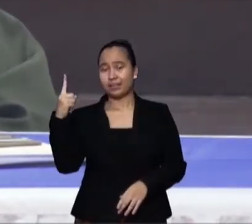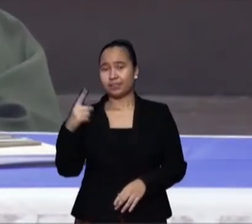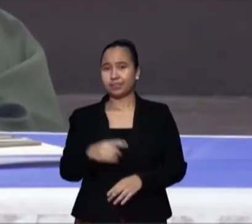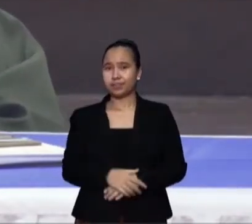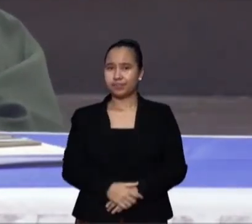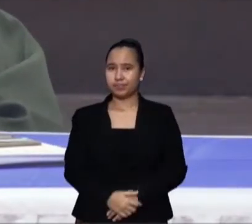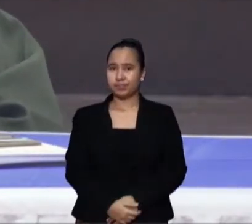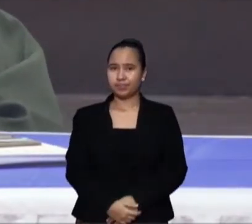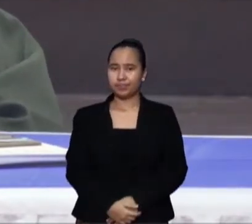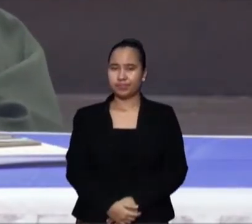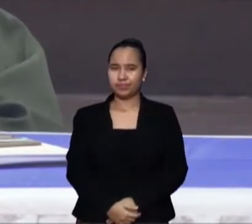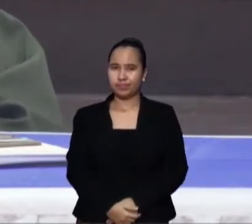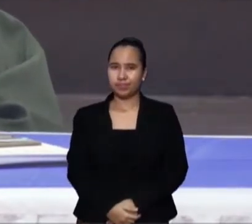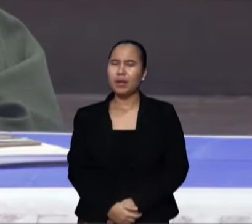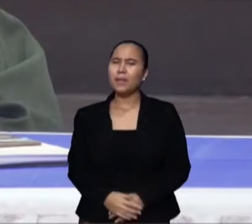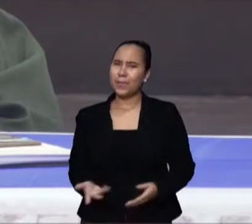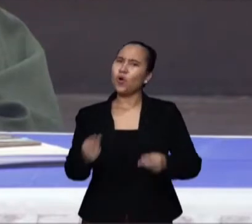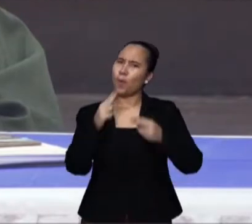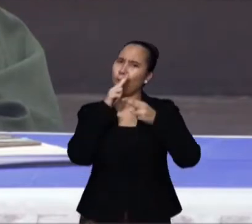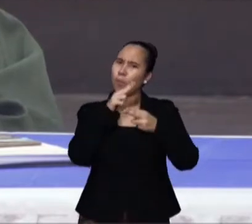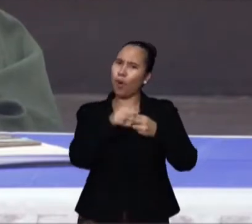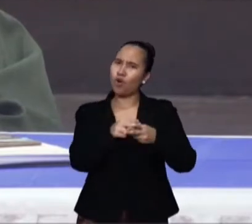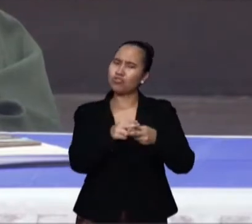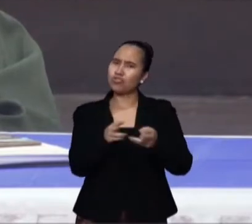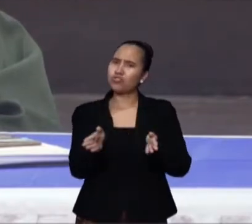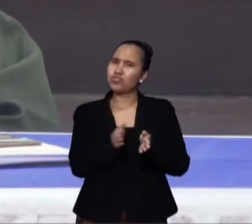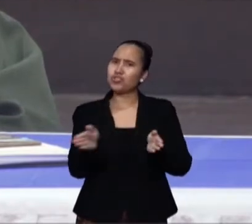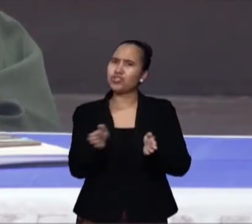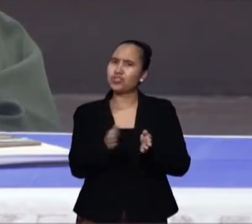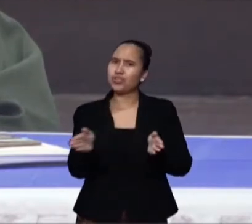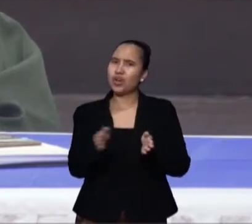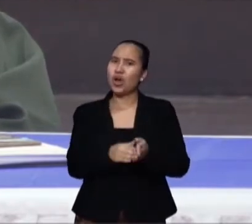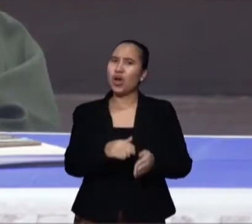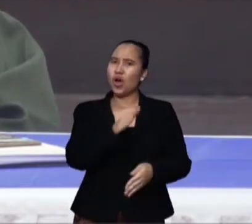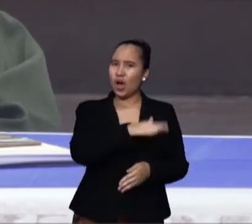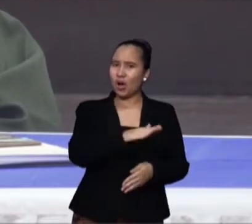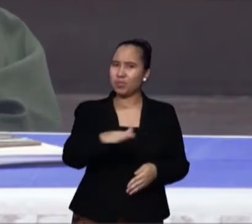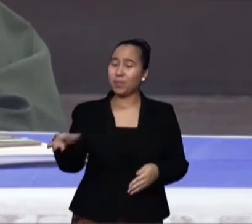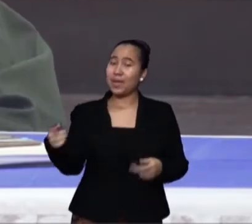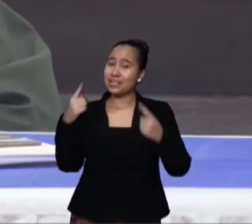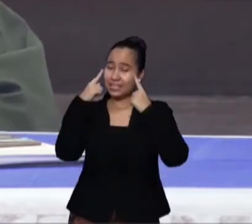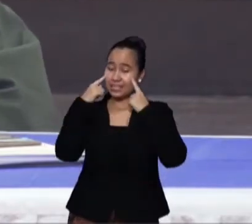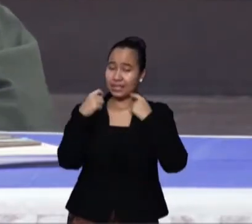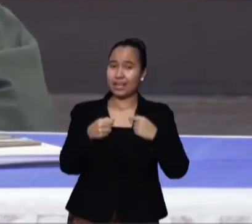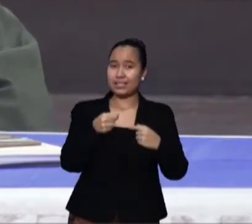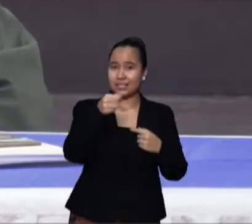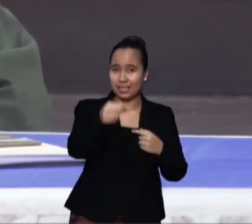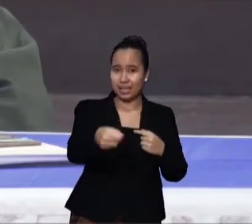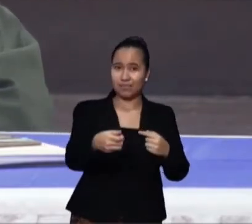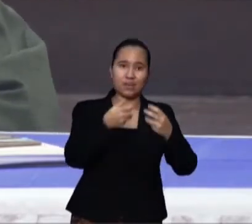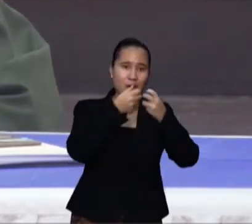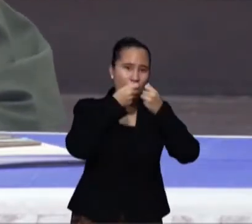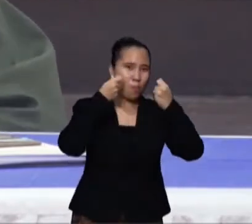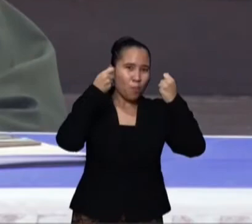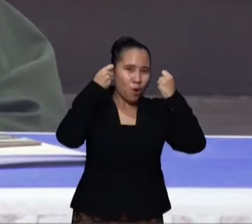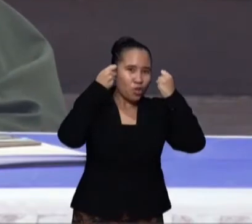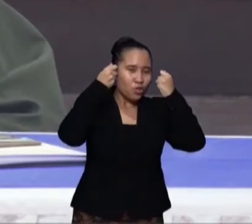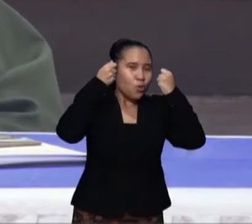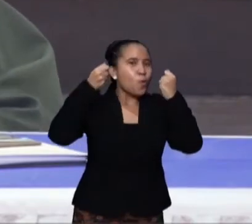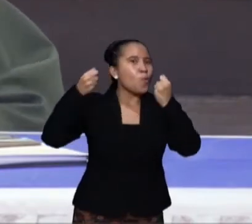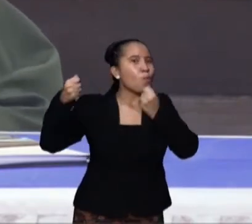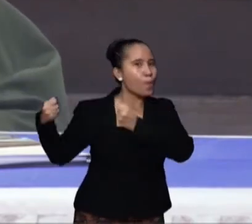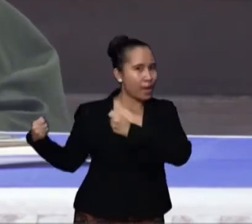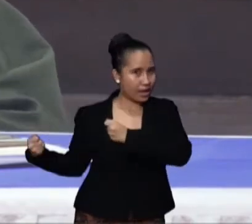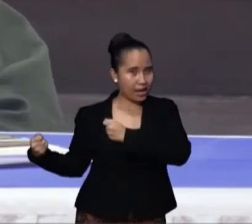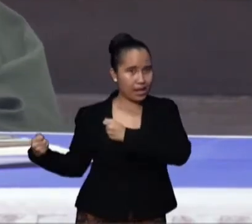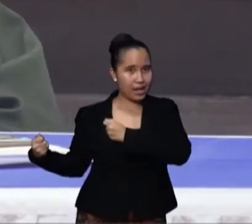wat pauzes tussendoor om de kinderen de gelegenheid te geven hun mondkap af te doen